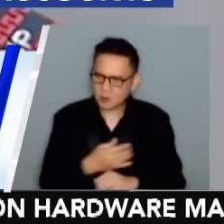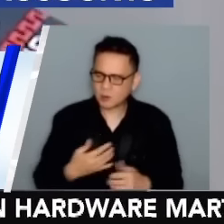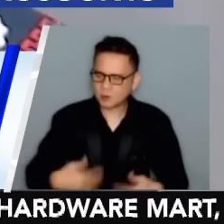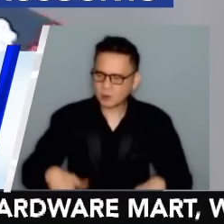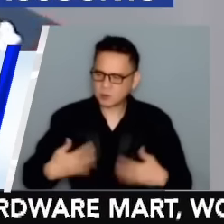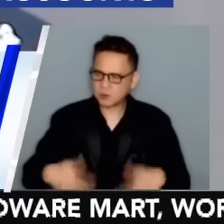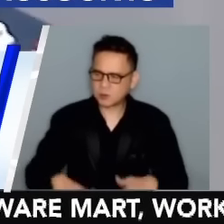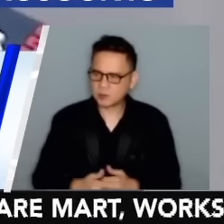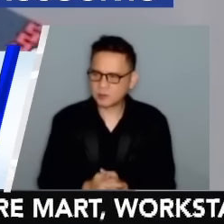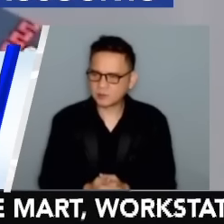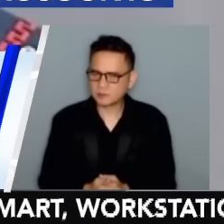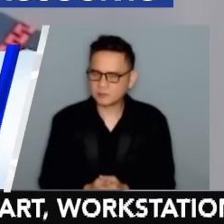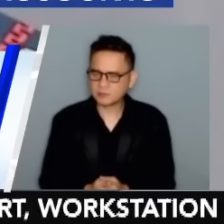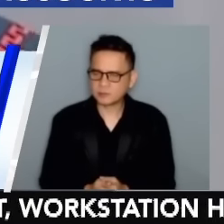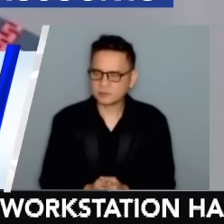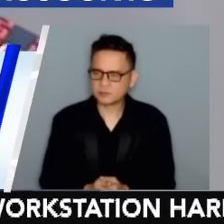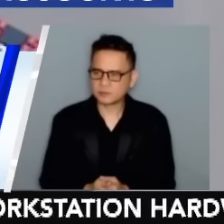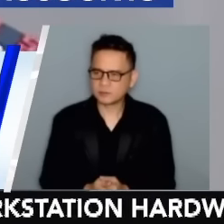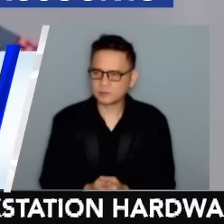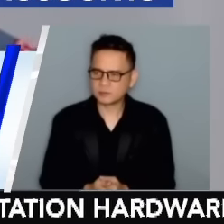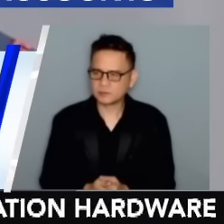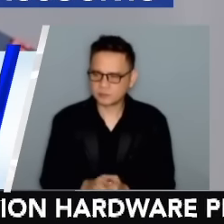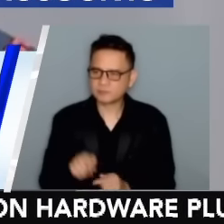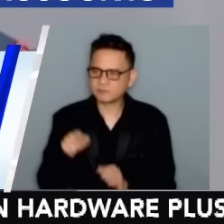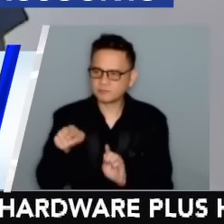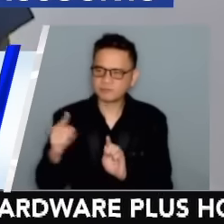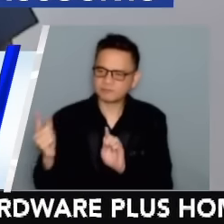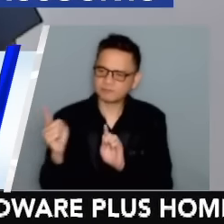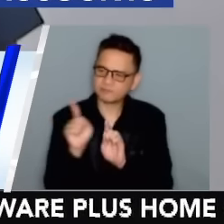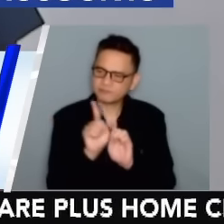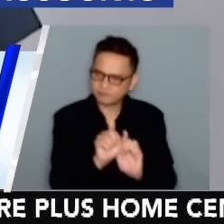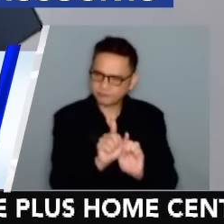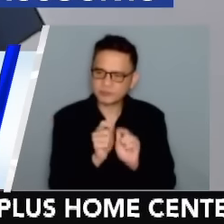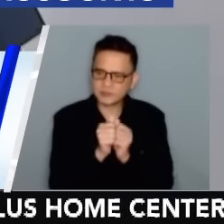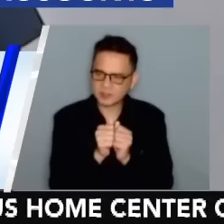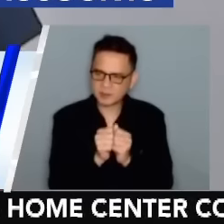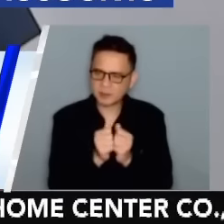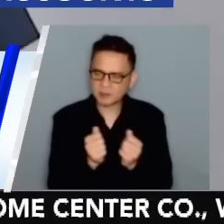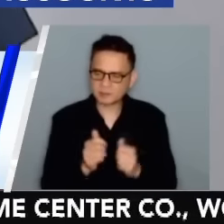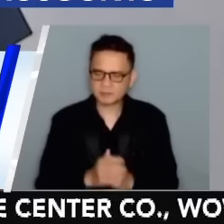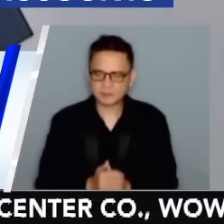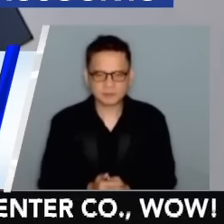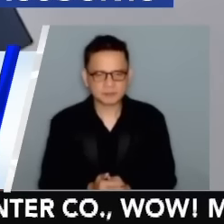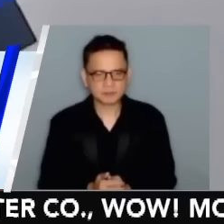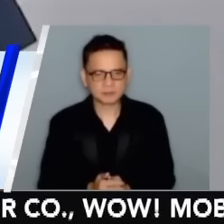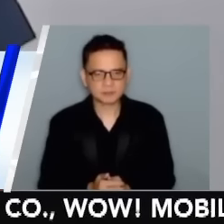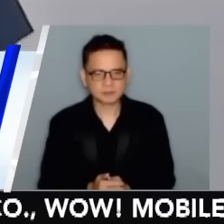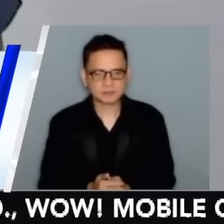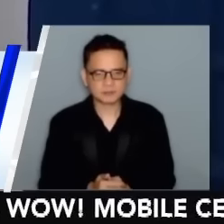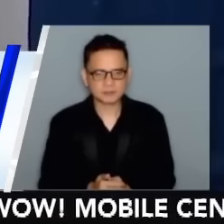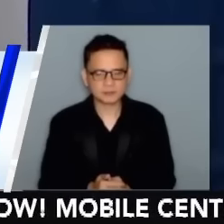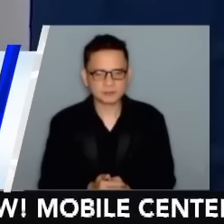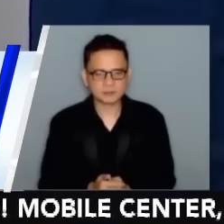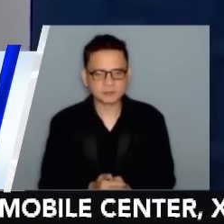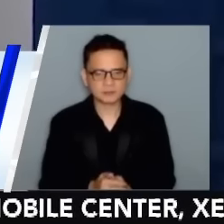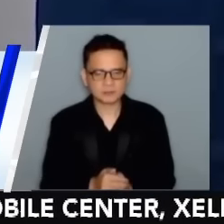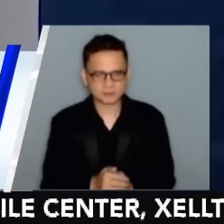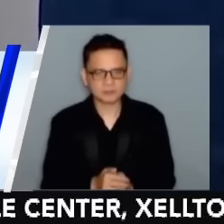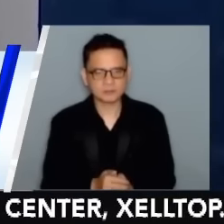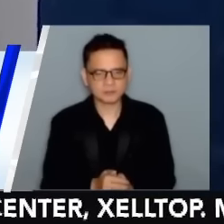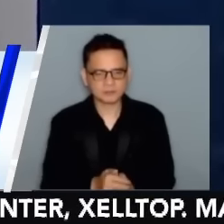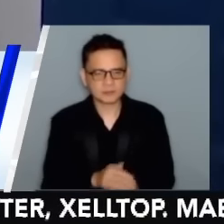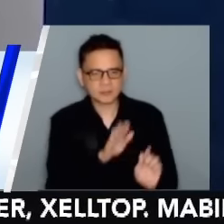at ah Sumama naman kaagad sa kapulisan ayon sa pulisya sa mismong bahay ng mag-ama nangyari ang